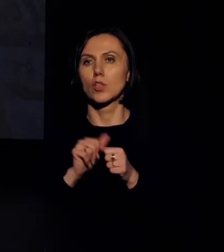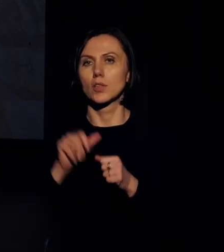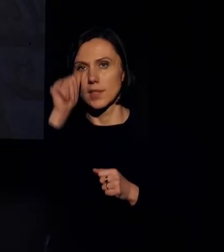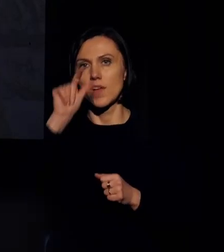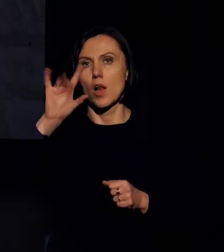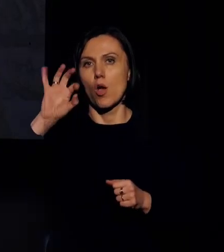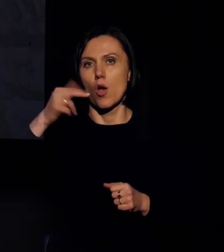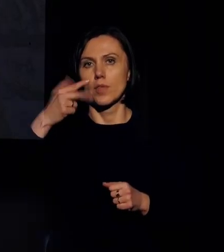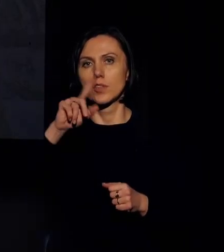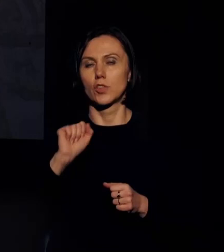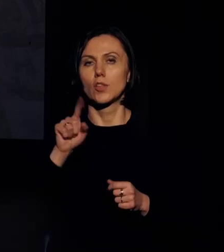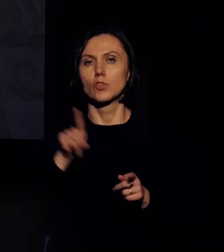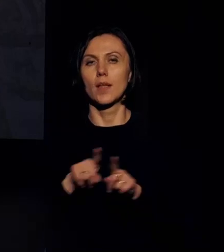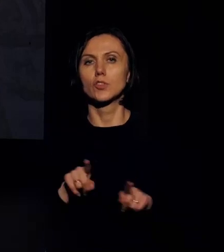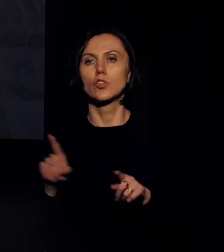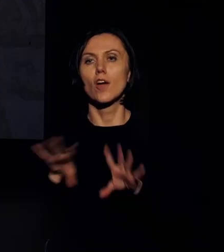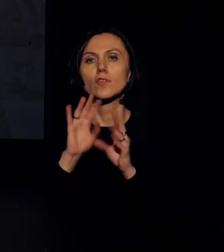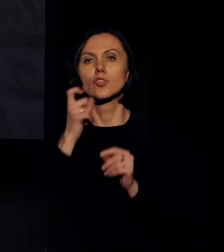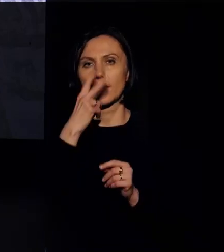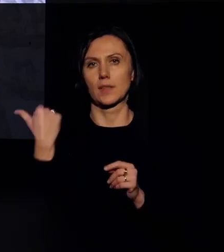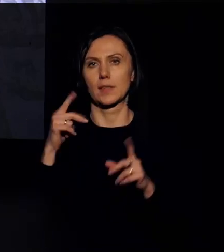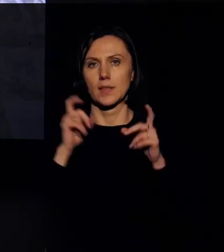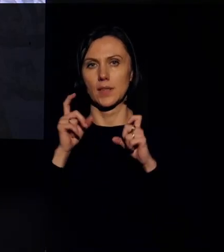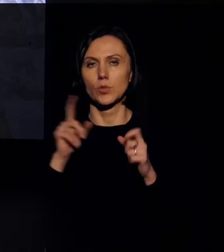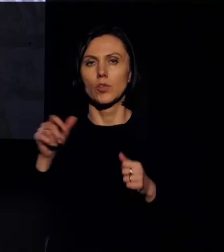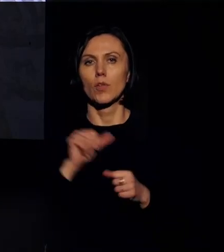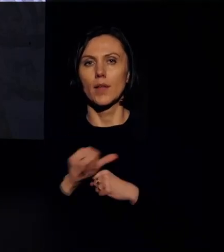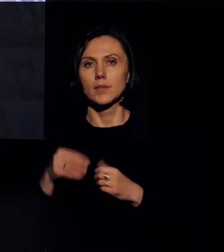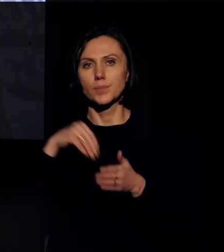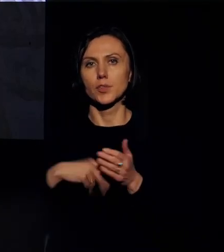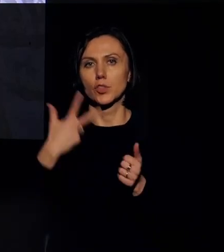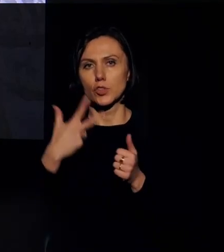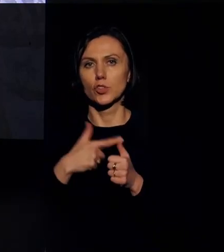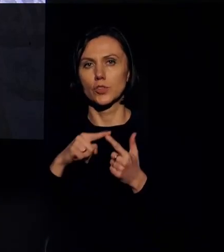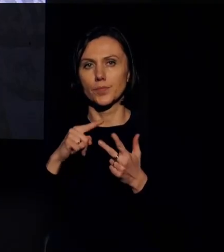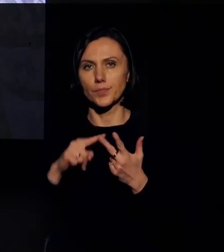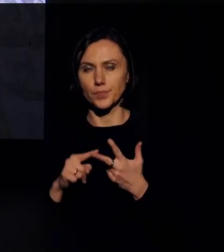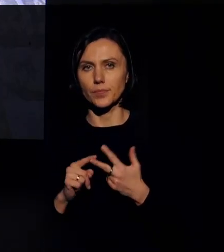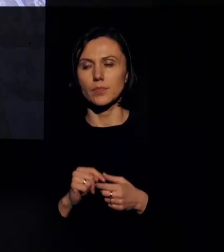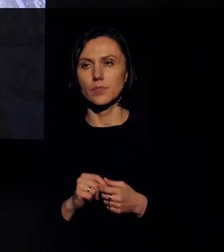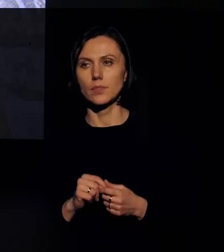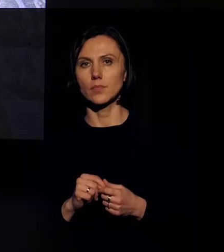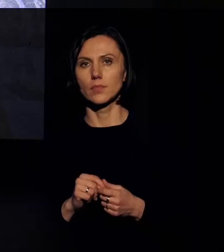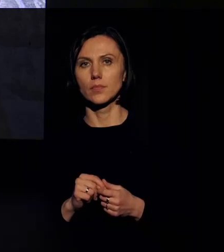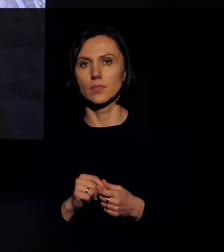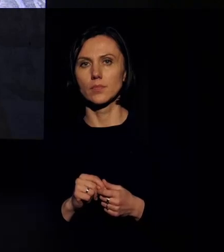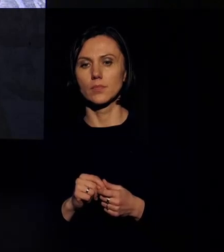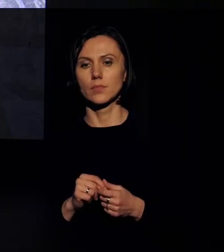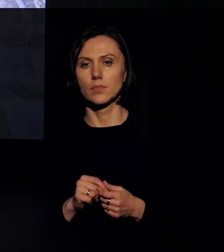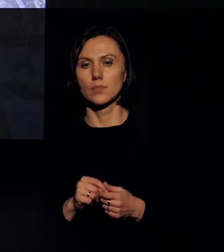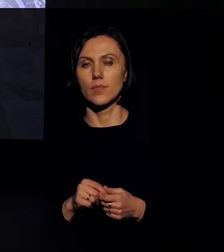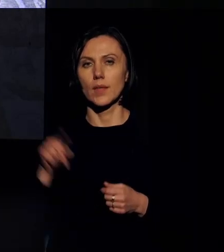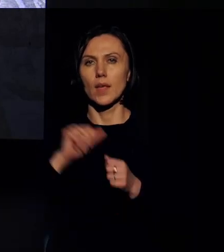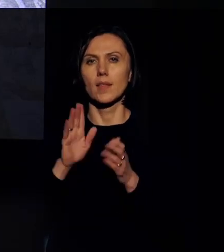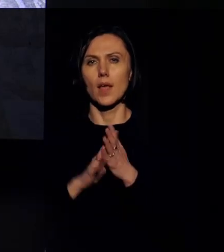lonża, czyli to wszystko, co widzimy tutaj. Ona składa się z takich trzech zasadniczych elementów. Ten tutaj u